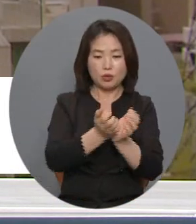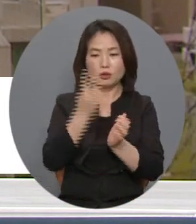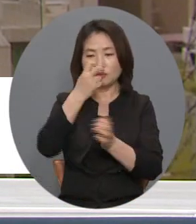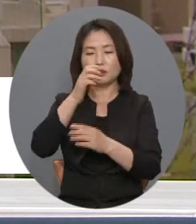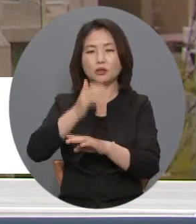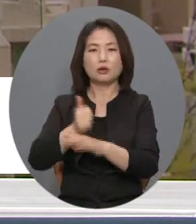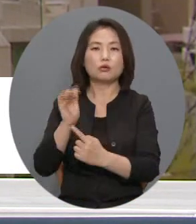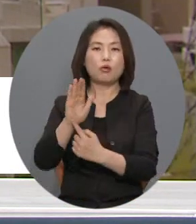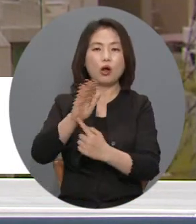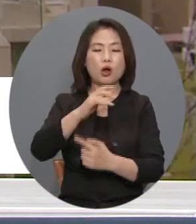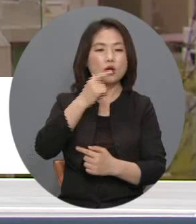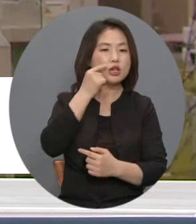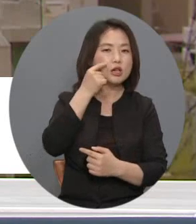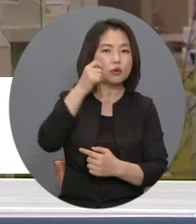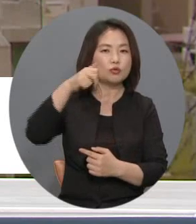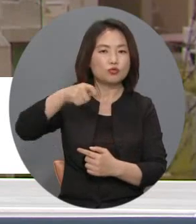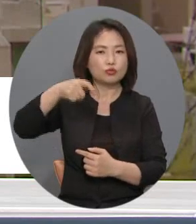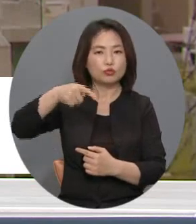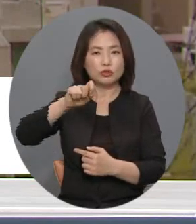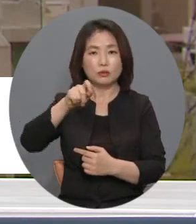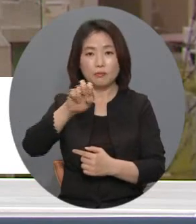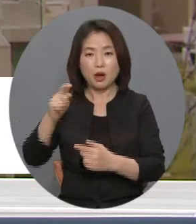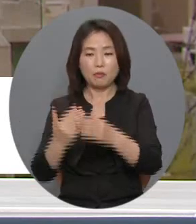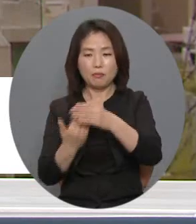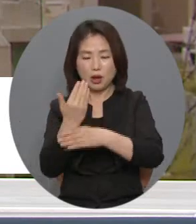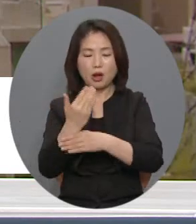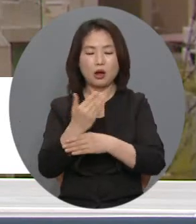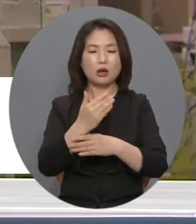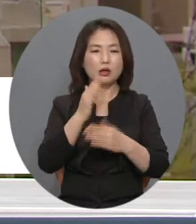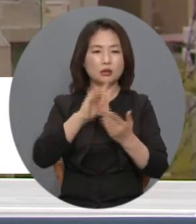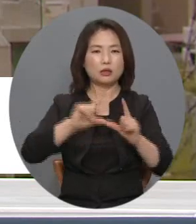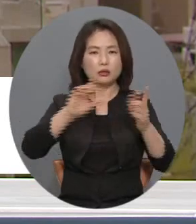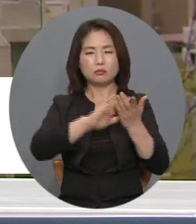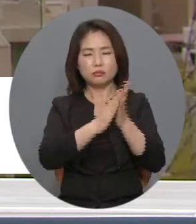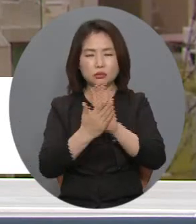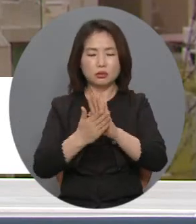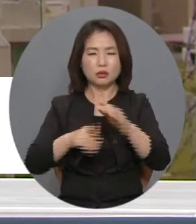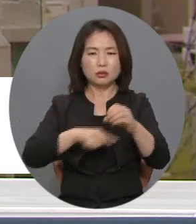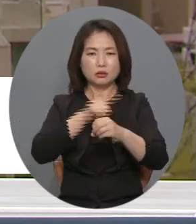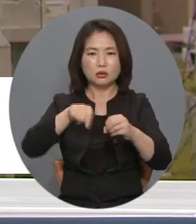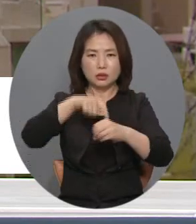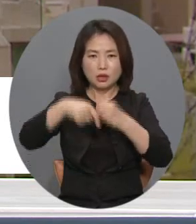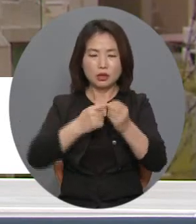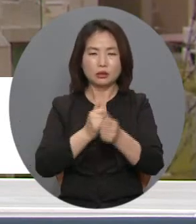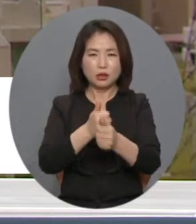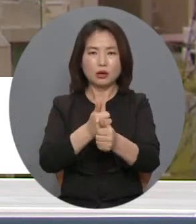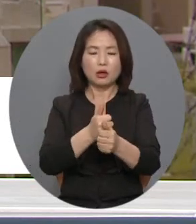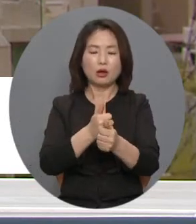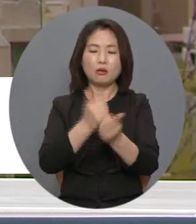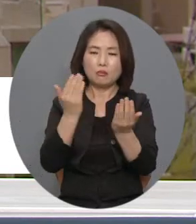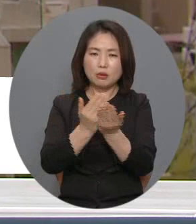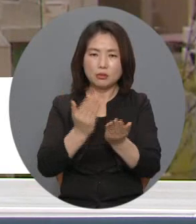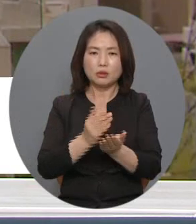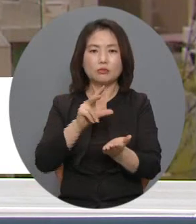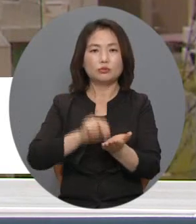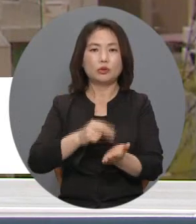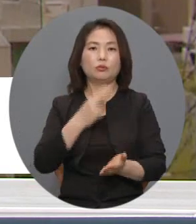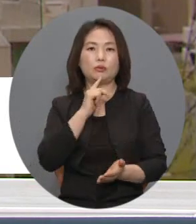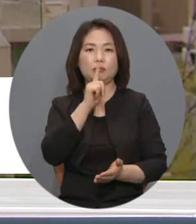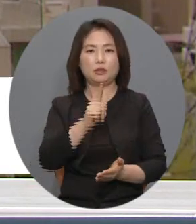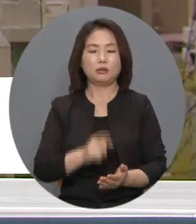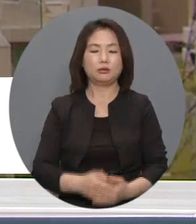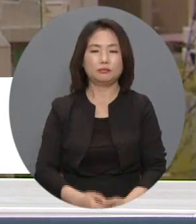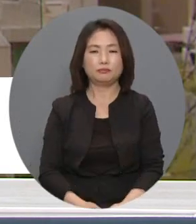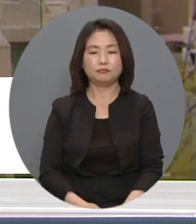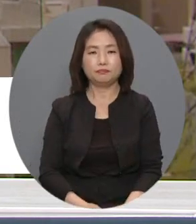결과인데 후쿠시마 사고와 기후변화 등 세계적인 탈원전 흐름에 맞췄고 절차도 문제가 없다는 겁니다.